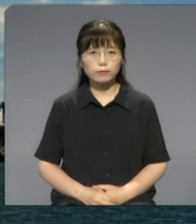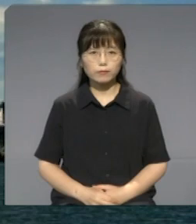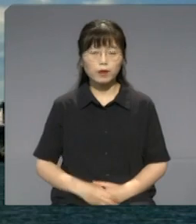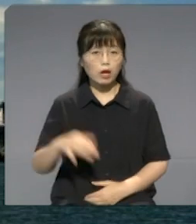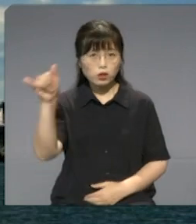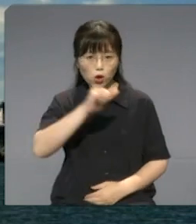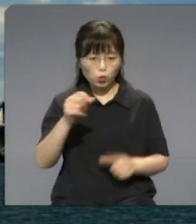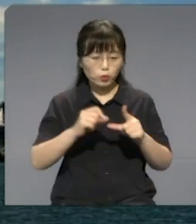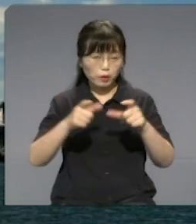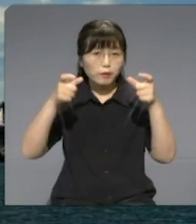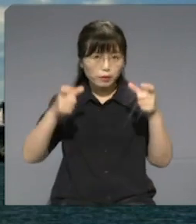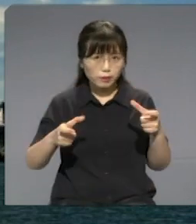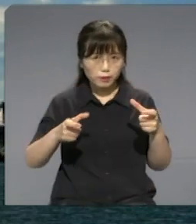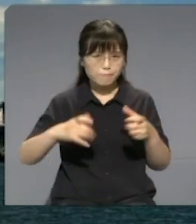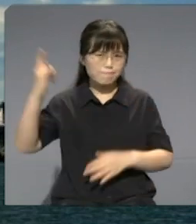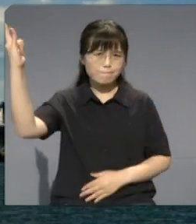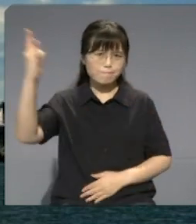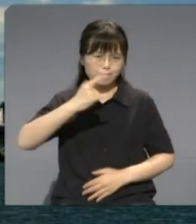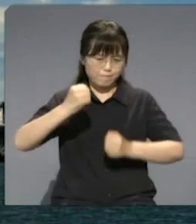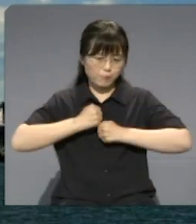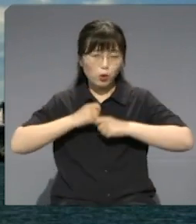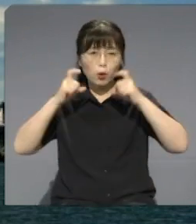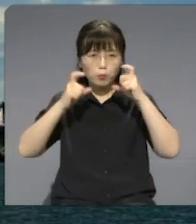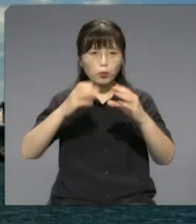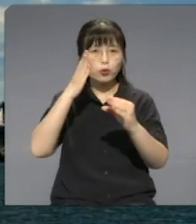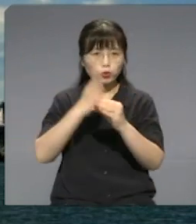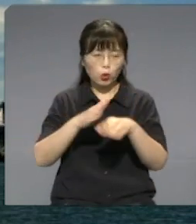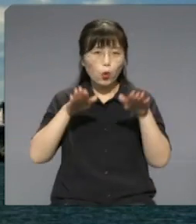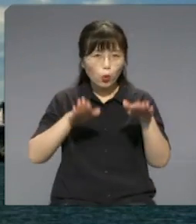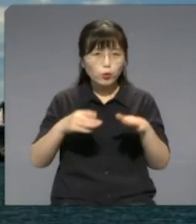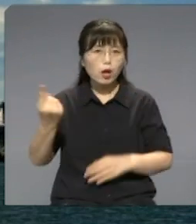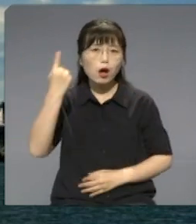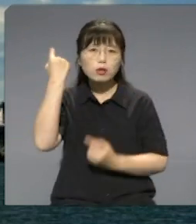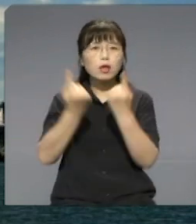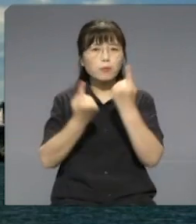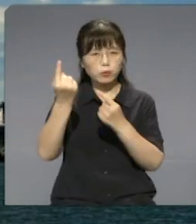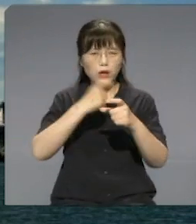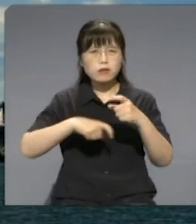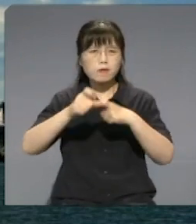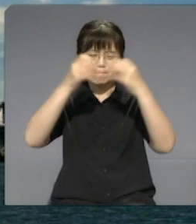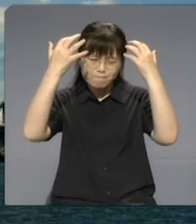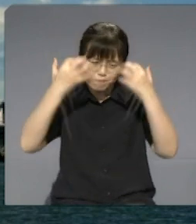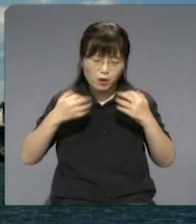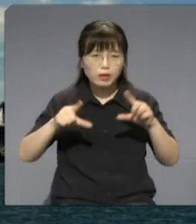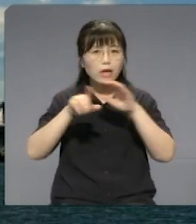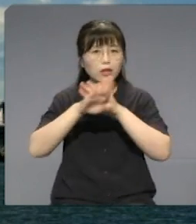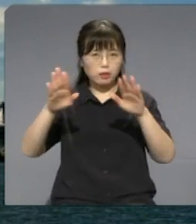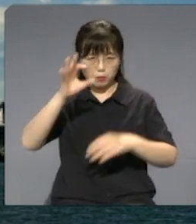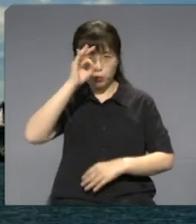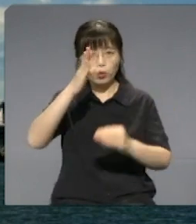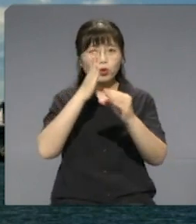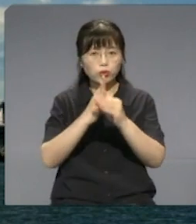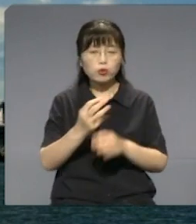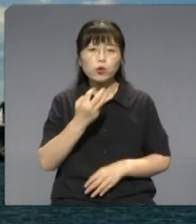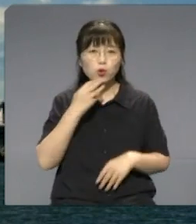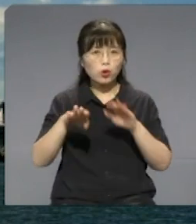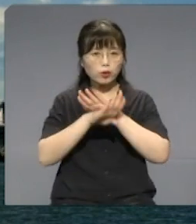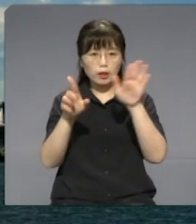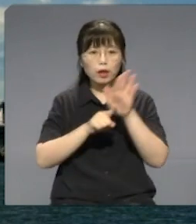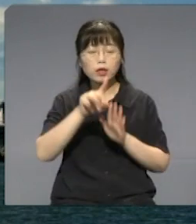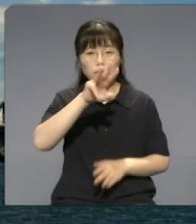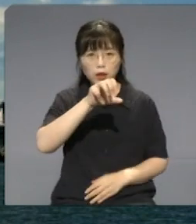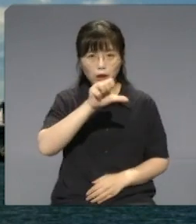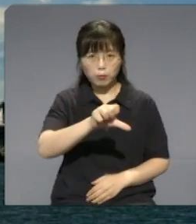전국 대부분 지역의 폭염 경보가 발효 중인 가운데 오늘은 어제보다 더 무더운 날씨 보이고 있습니다 서울 낮튠